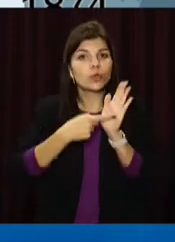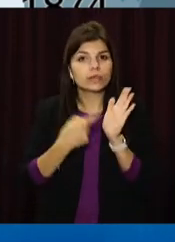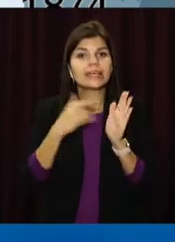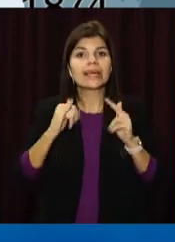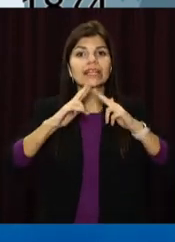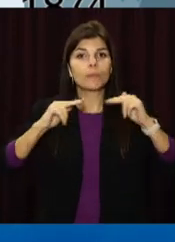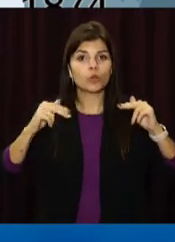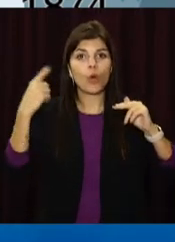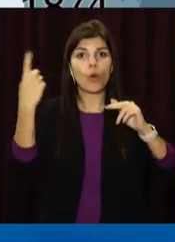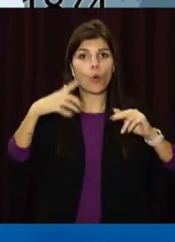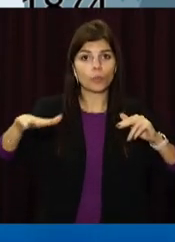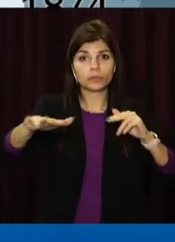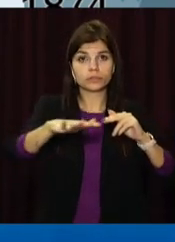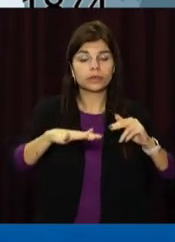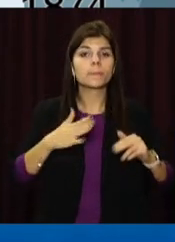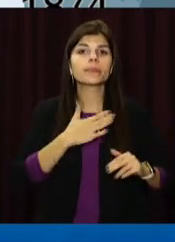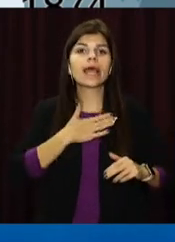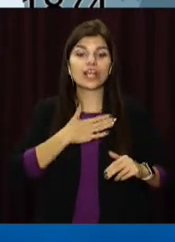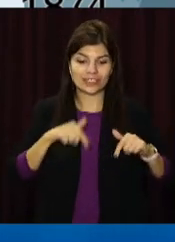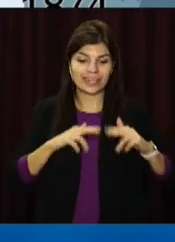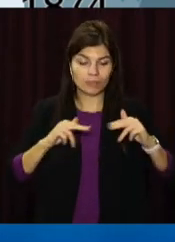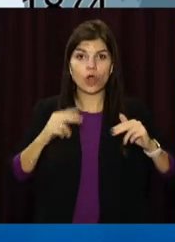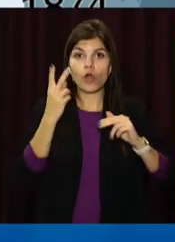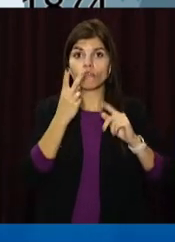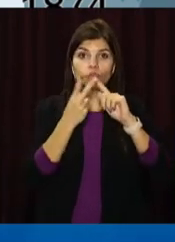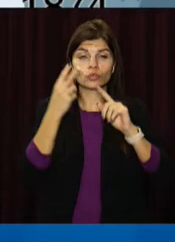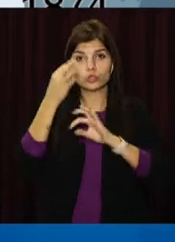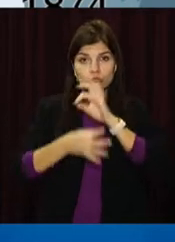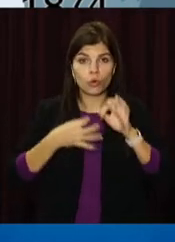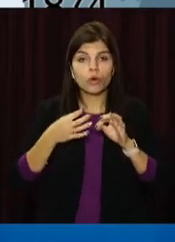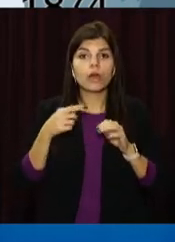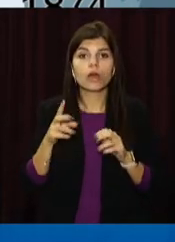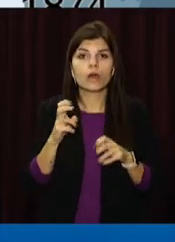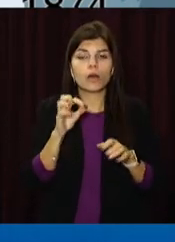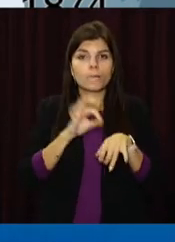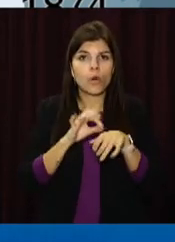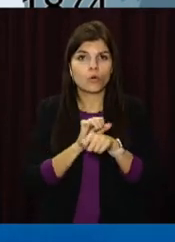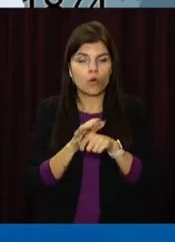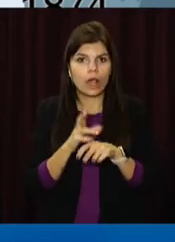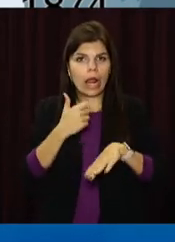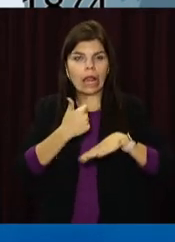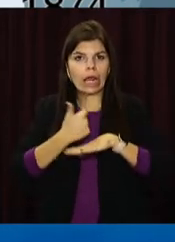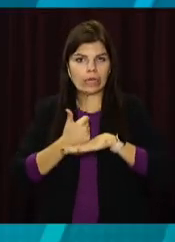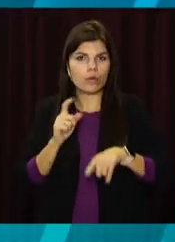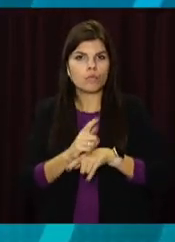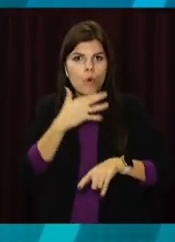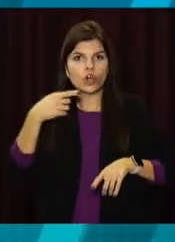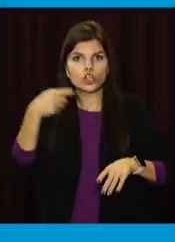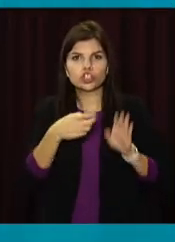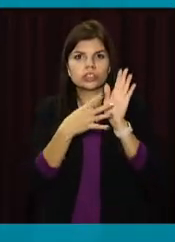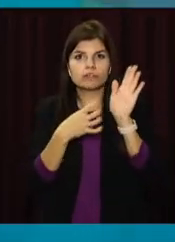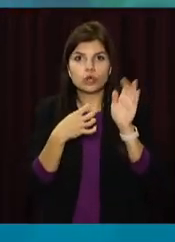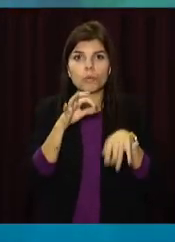та Дніпропетровській областях. Наш регіон другу добу поспіль – лідер за кількістю нових коронавірусних хворих. Майже